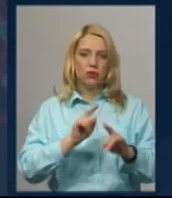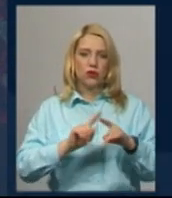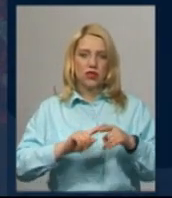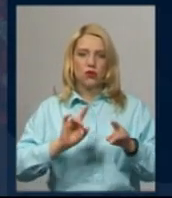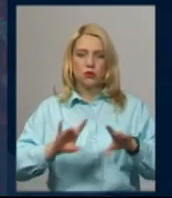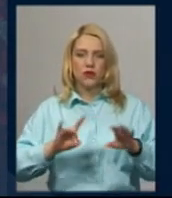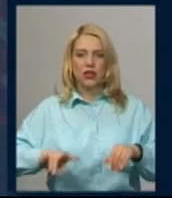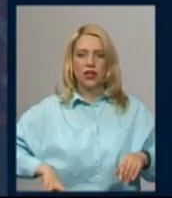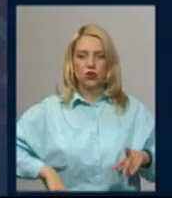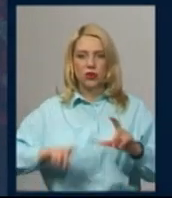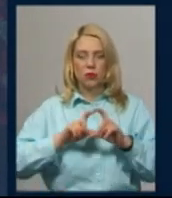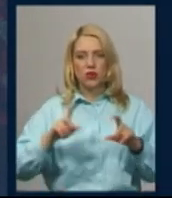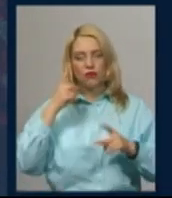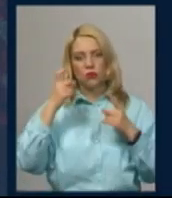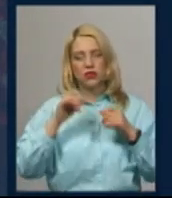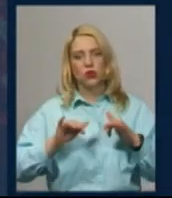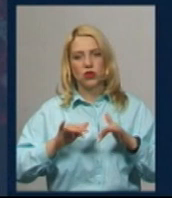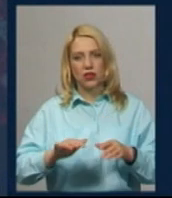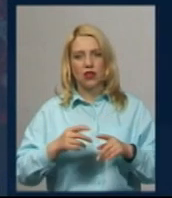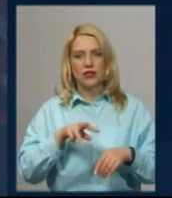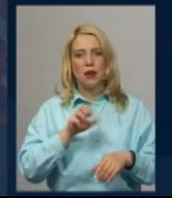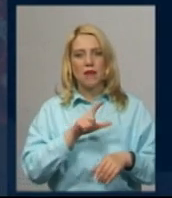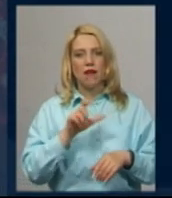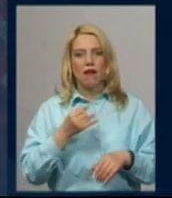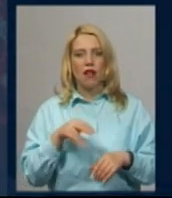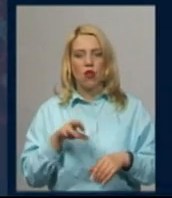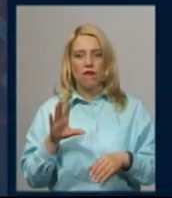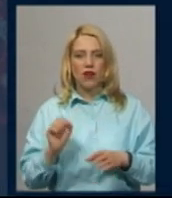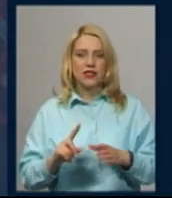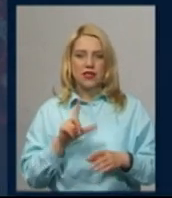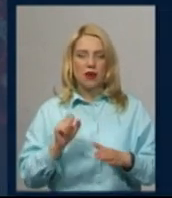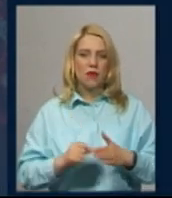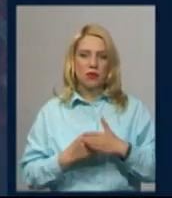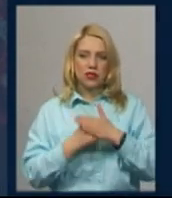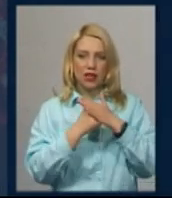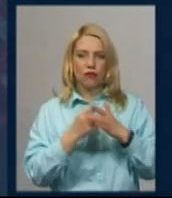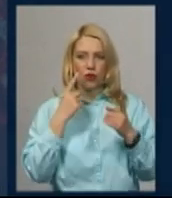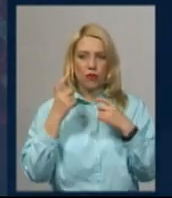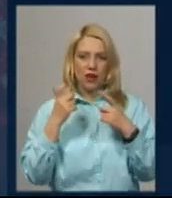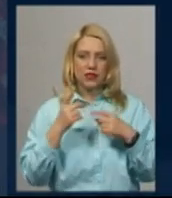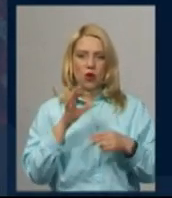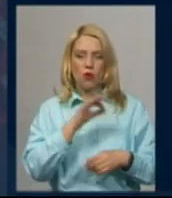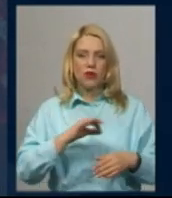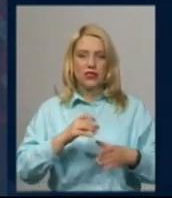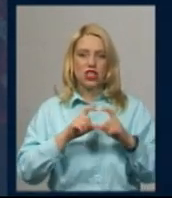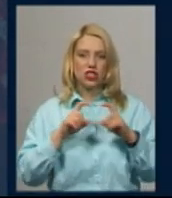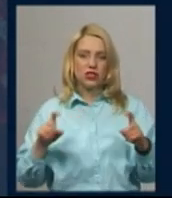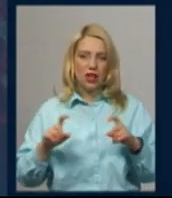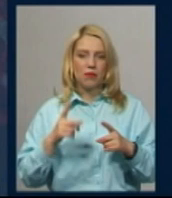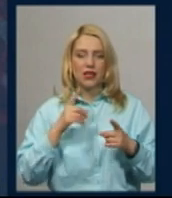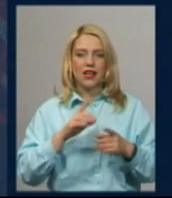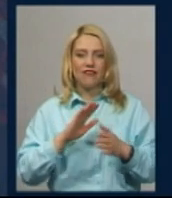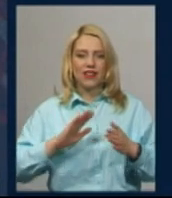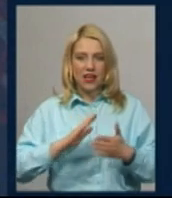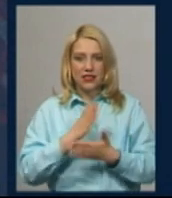директорка департаменту інформаційної діяльності Інна Михайлова із посиланням на інформацію обласного штабу з ліквідації надзвичайної ситуації.